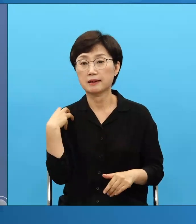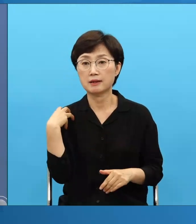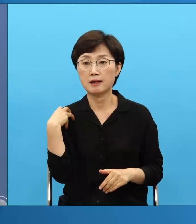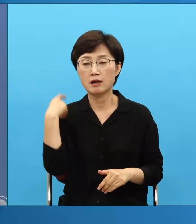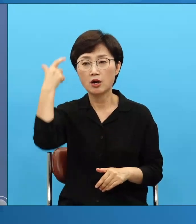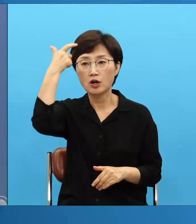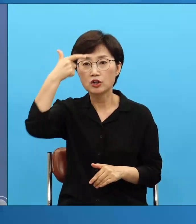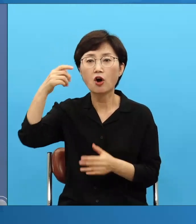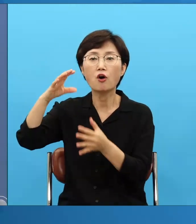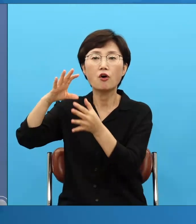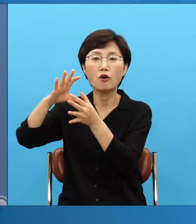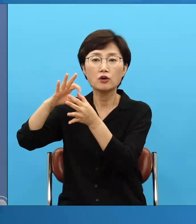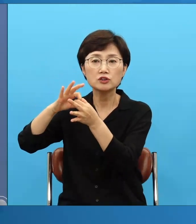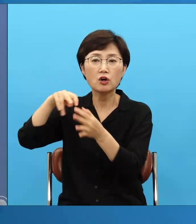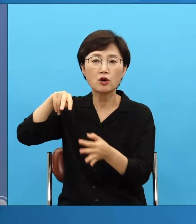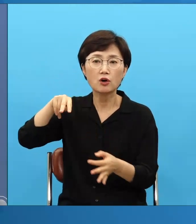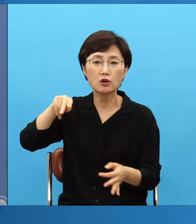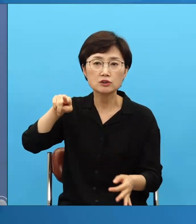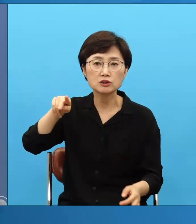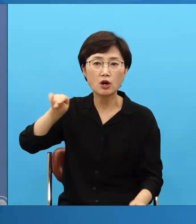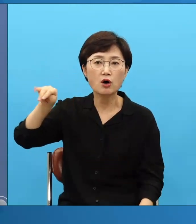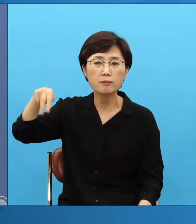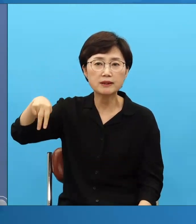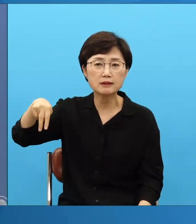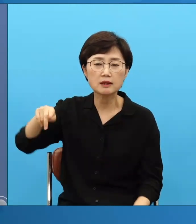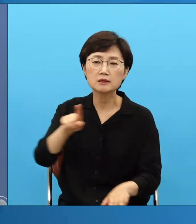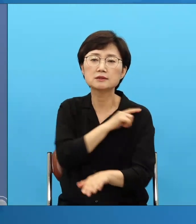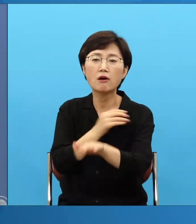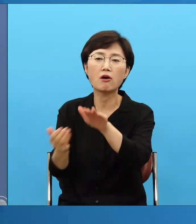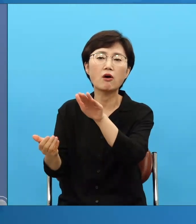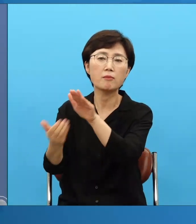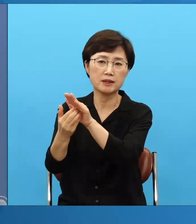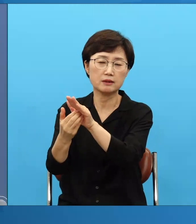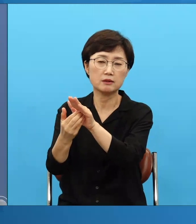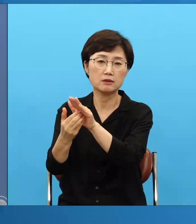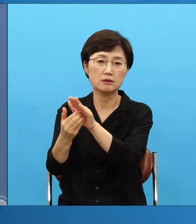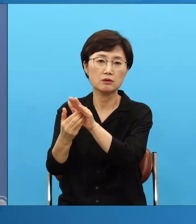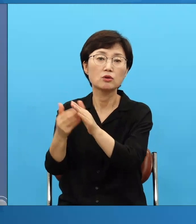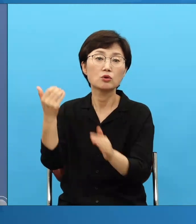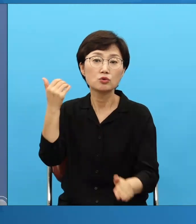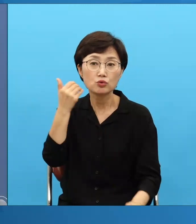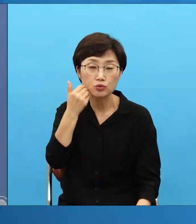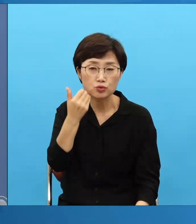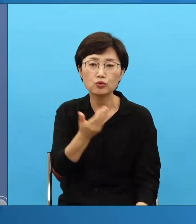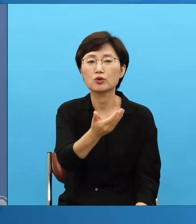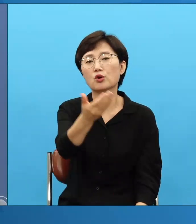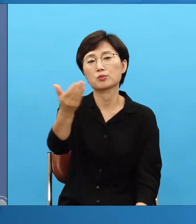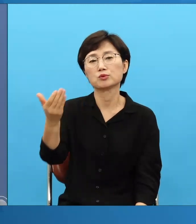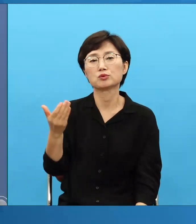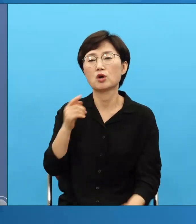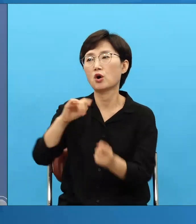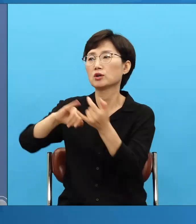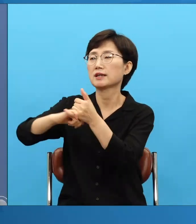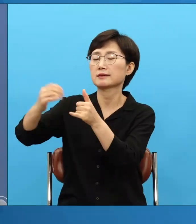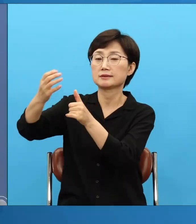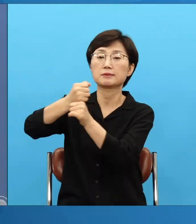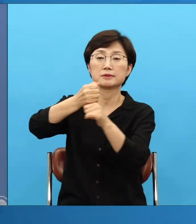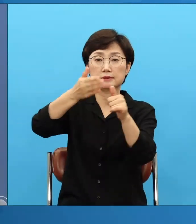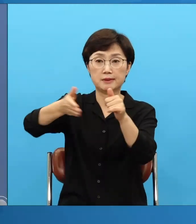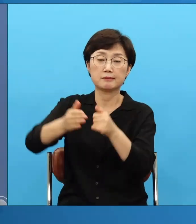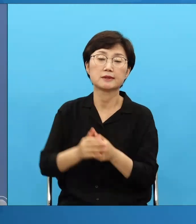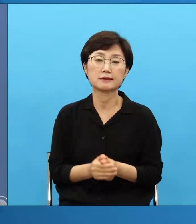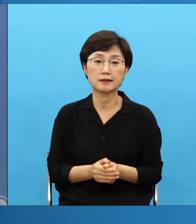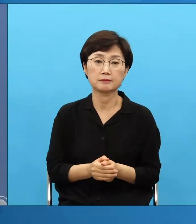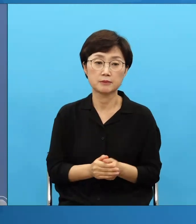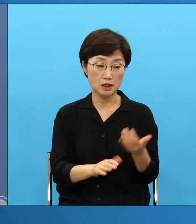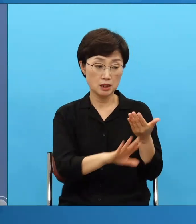summit of saving and restoring those who are fallen and demolished inside of spiritual problems. 꼭 이 언약 붙잡으셔야 됩니다. And so you have to hold on to this 그러니까 covenant. 다른 사람은